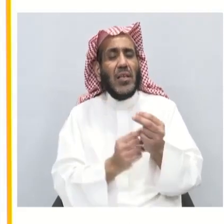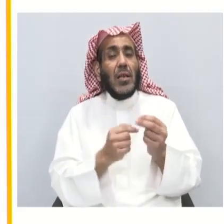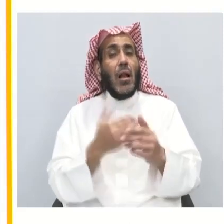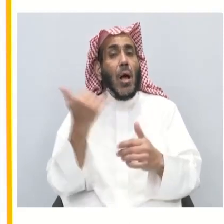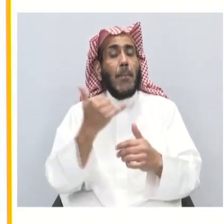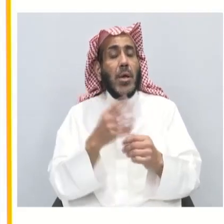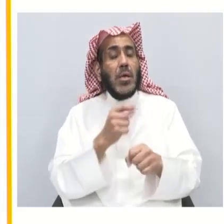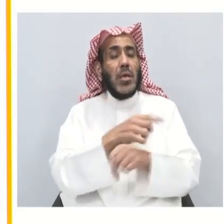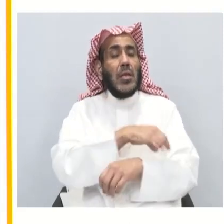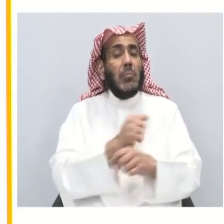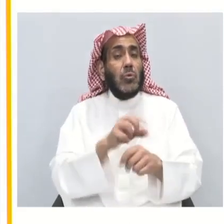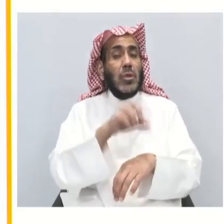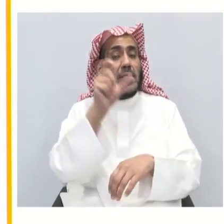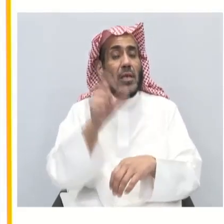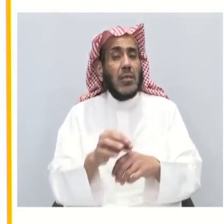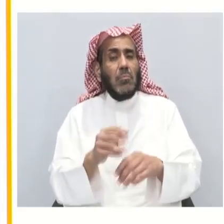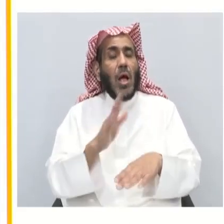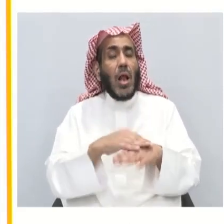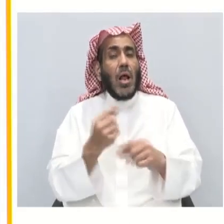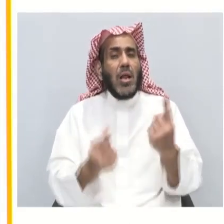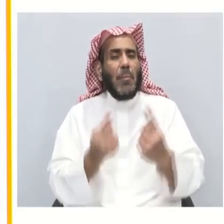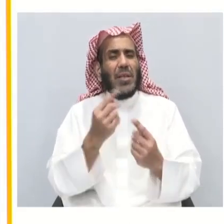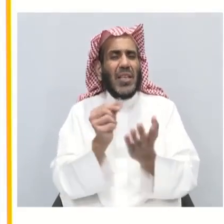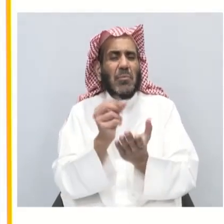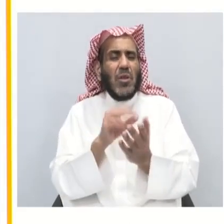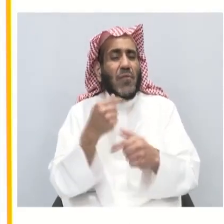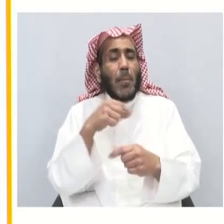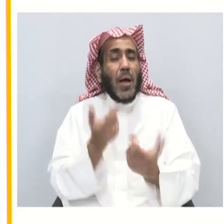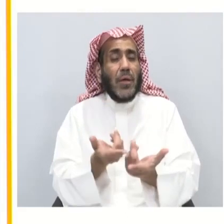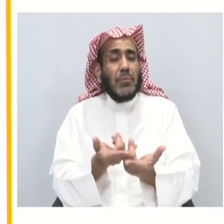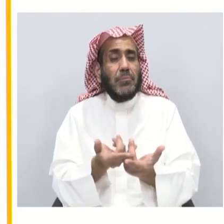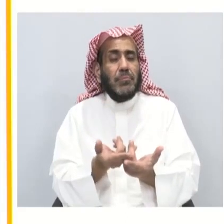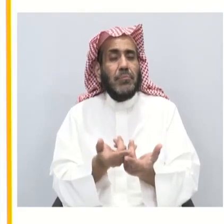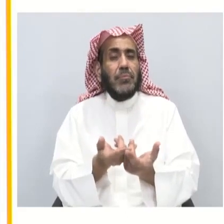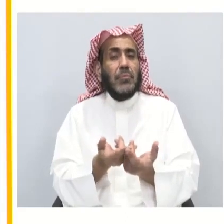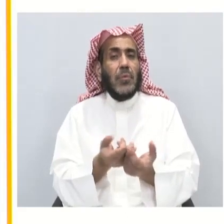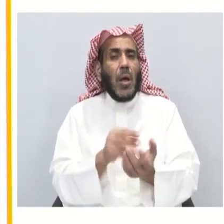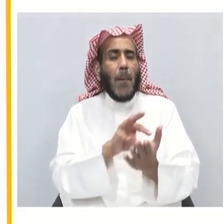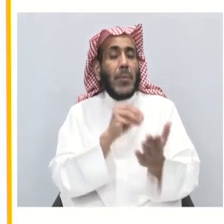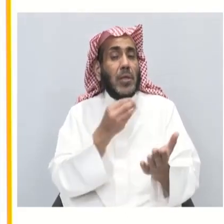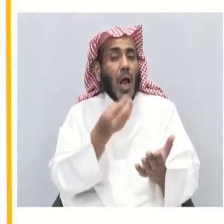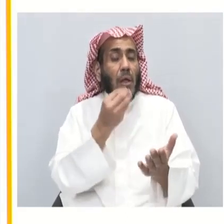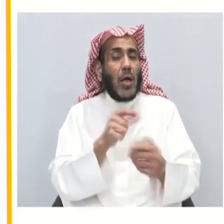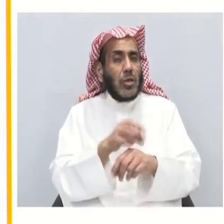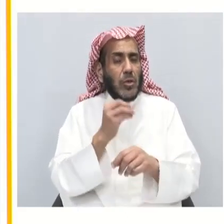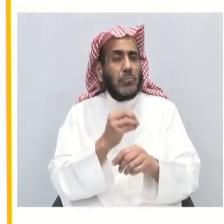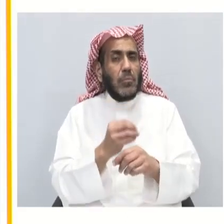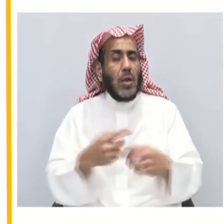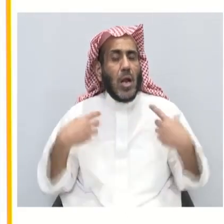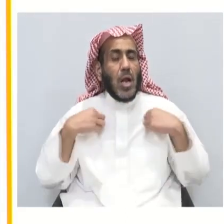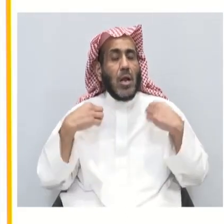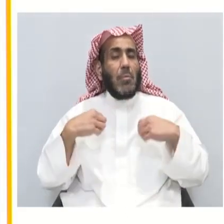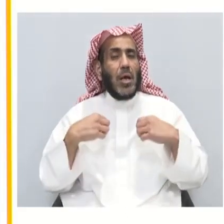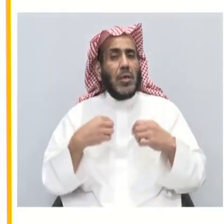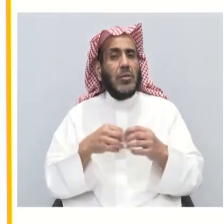يعتمد الإنسان على النباتات البذرية في ماذا؟ مصدر غذاء، اللباس